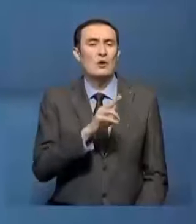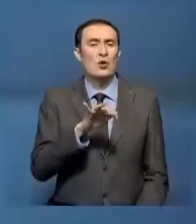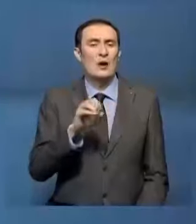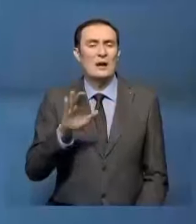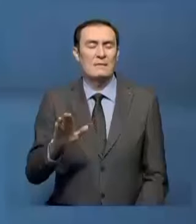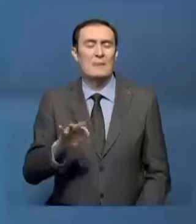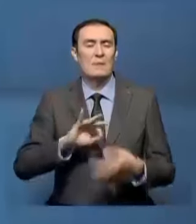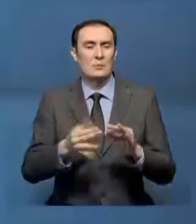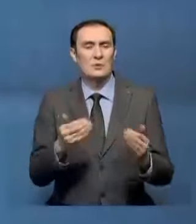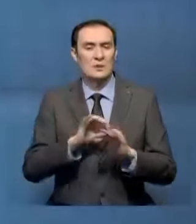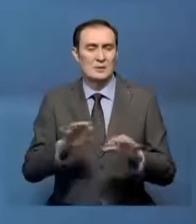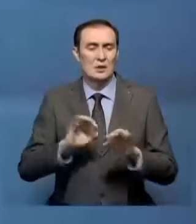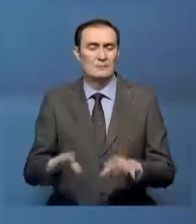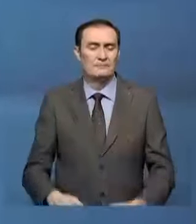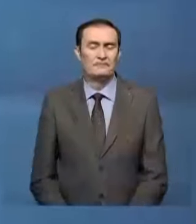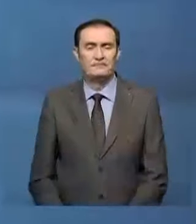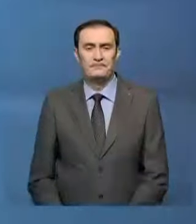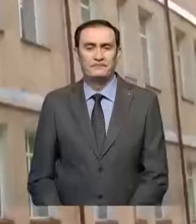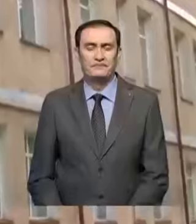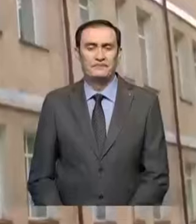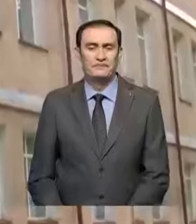Тукаева. Подробности у Бакыта Чермашева.